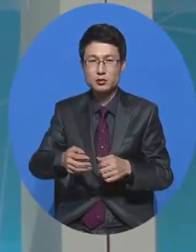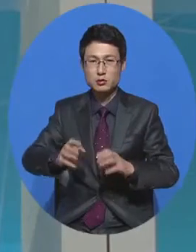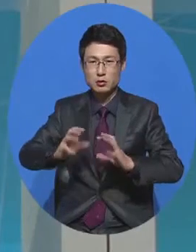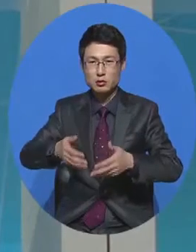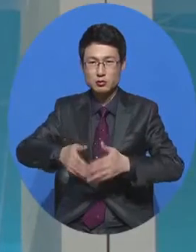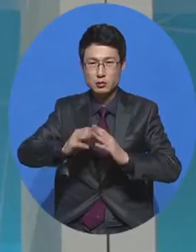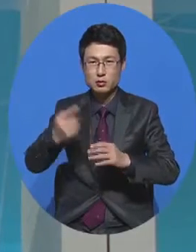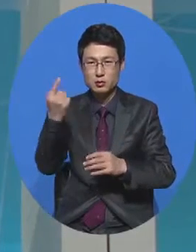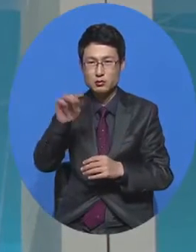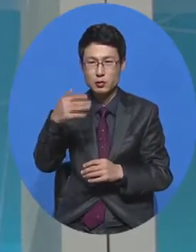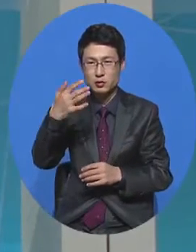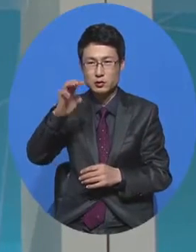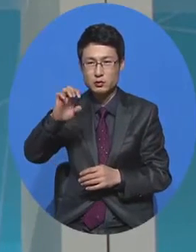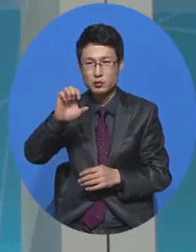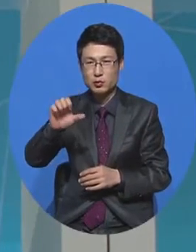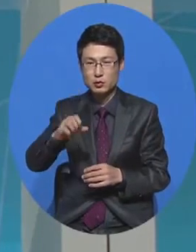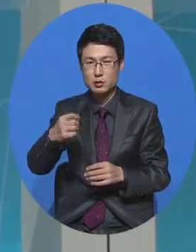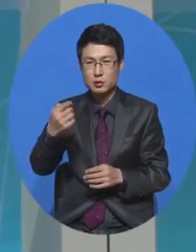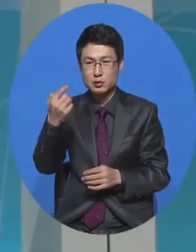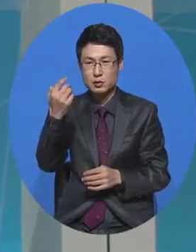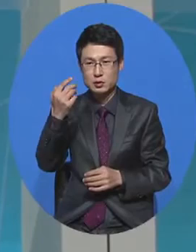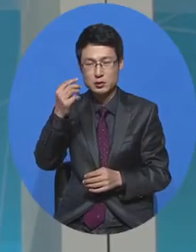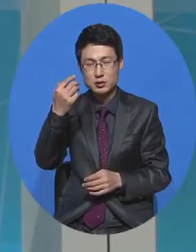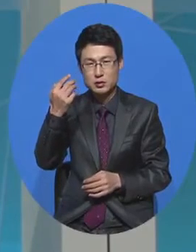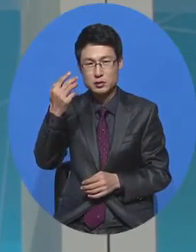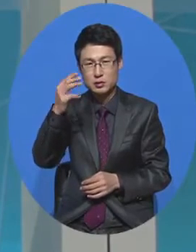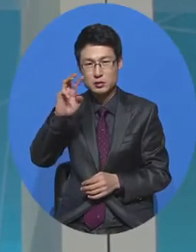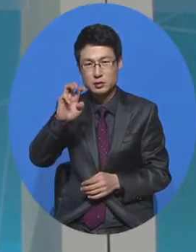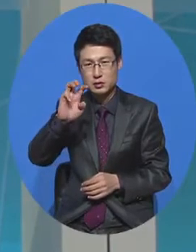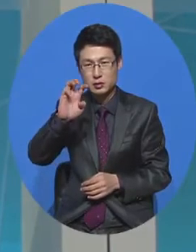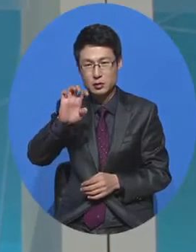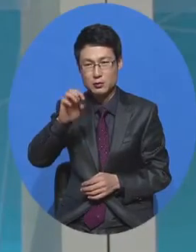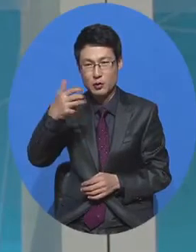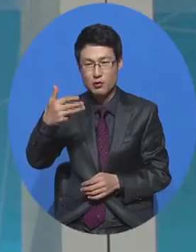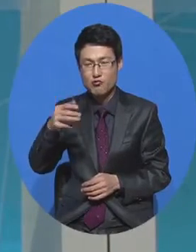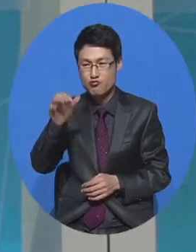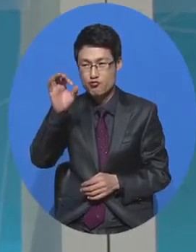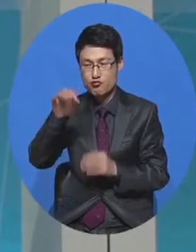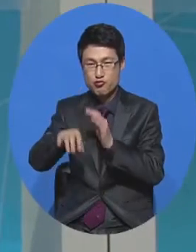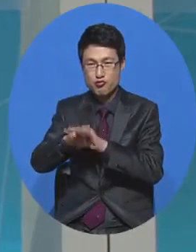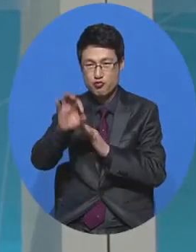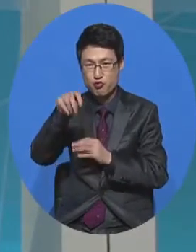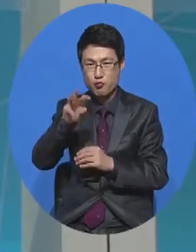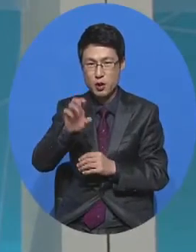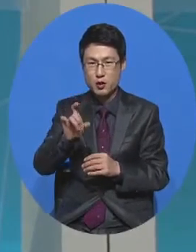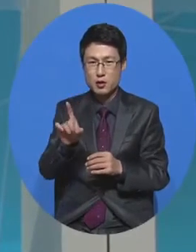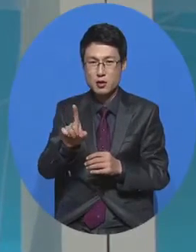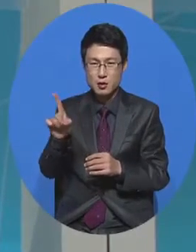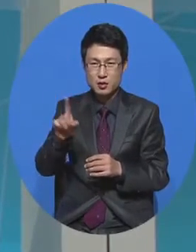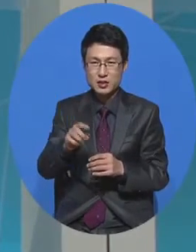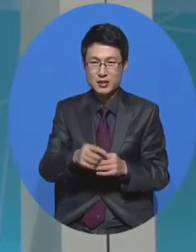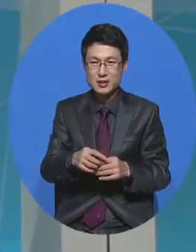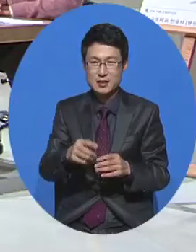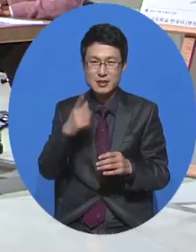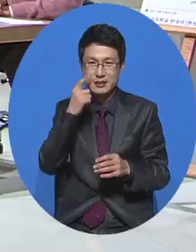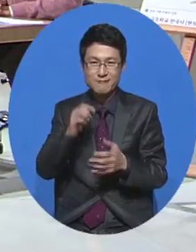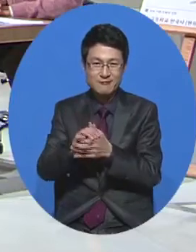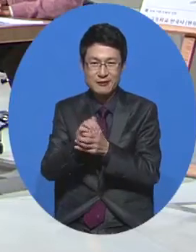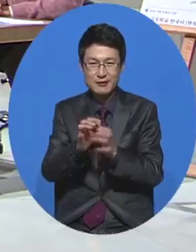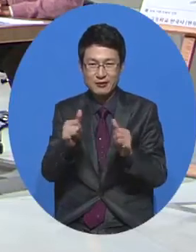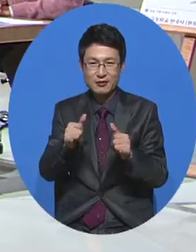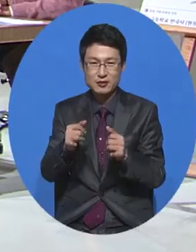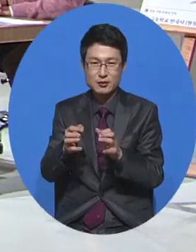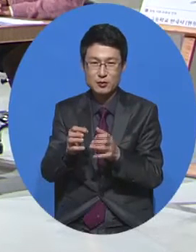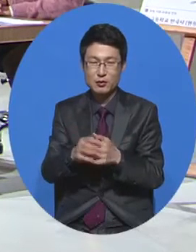45년 부터 48 년까지 무 파 세력들 특히 뭐 7 전신 일을 했던 사람들이